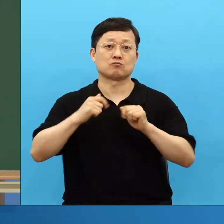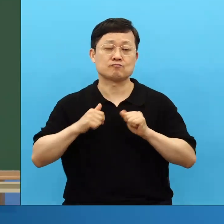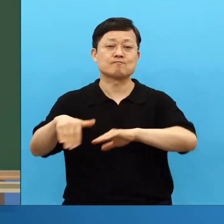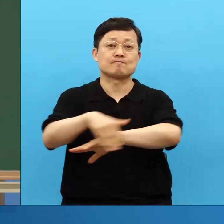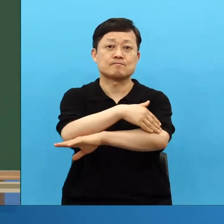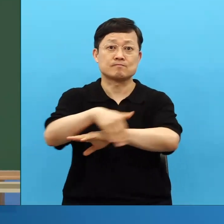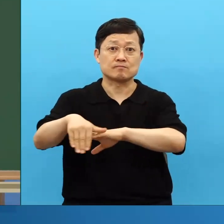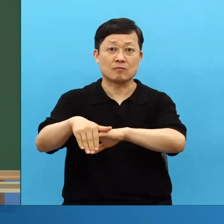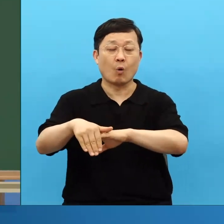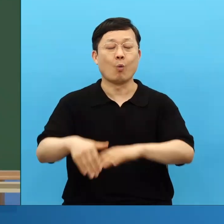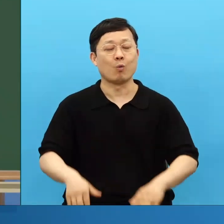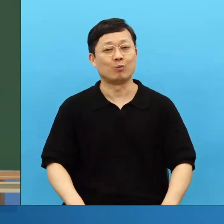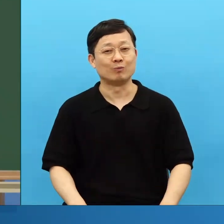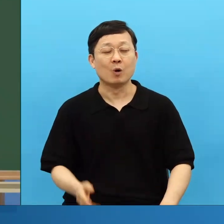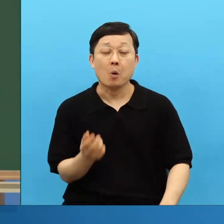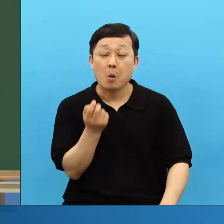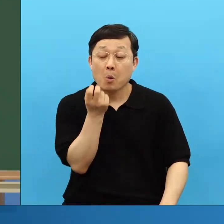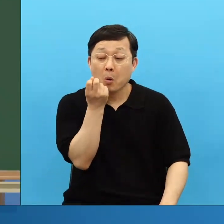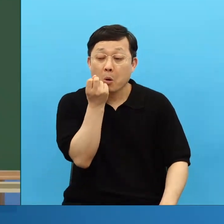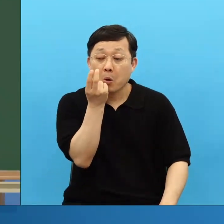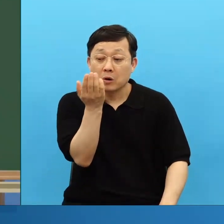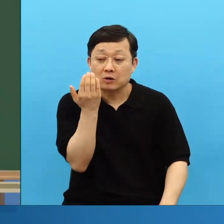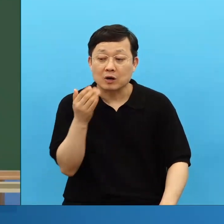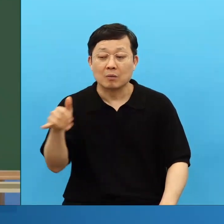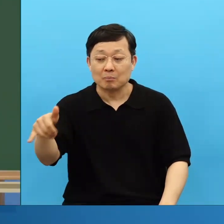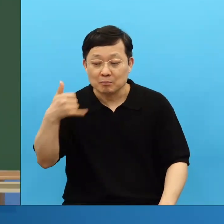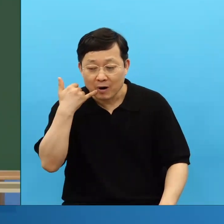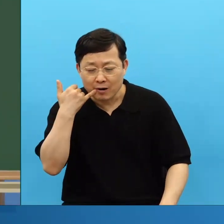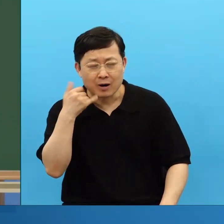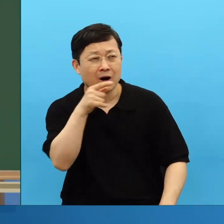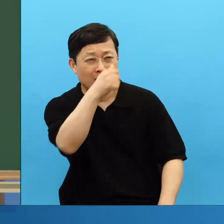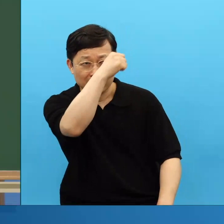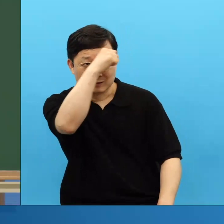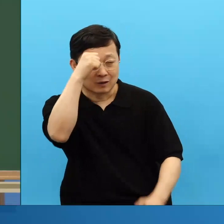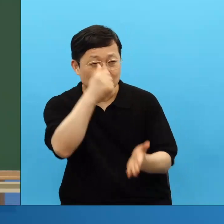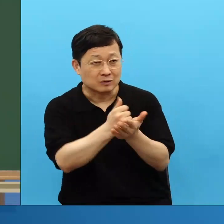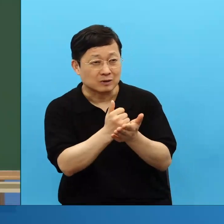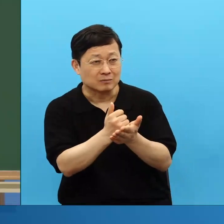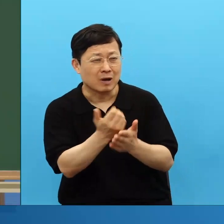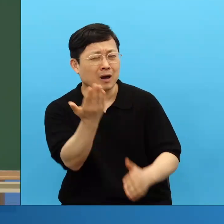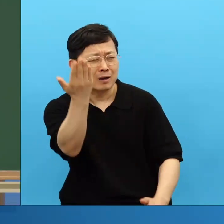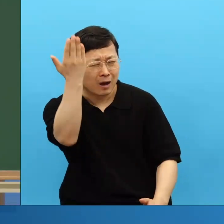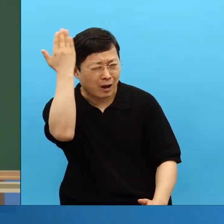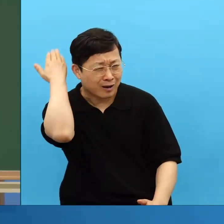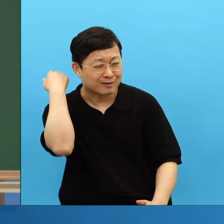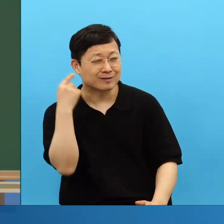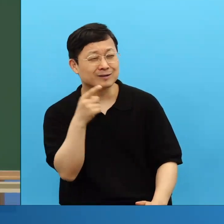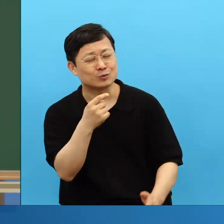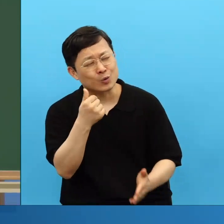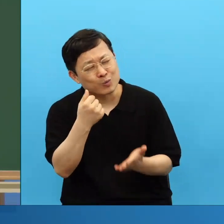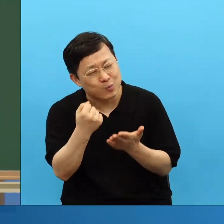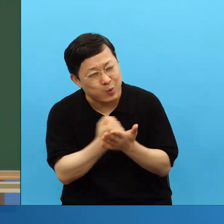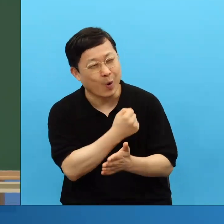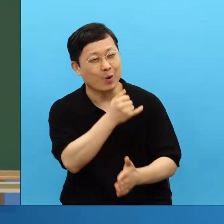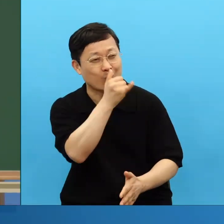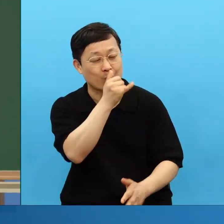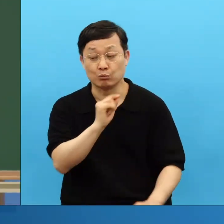2달 전에 통화를 하면서 장로님 그때 너무 저는 서운했습니다 하면서 하는 게 뭐냐 하니까